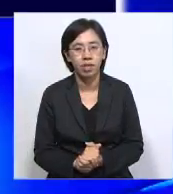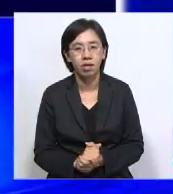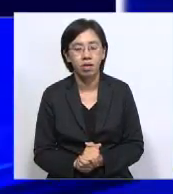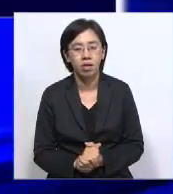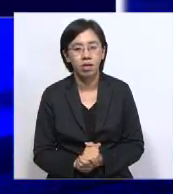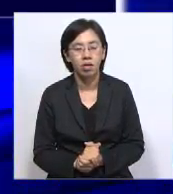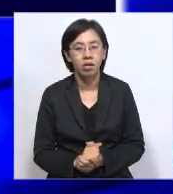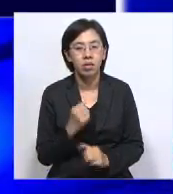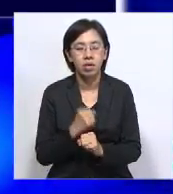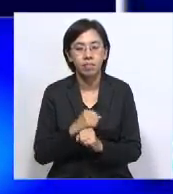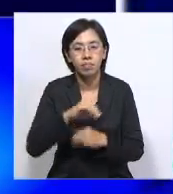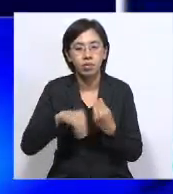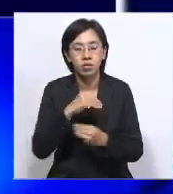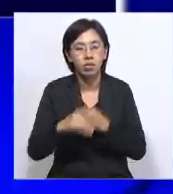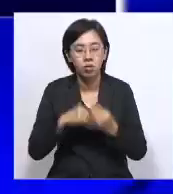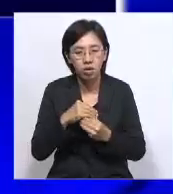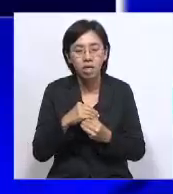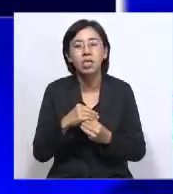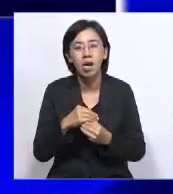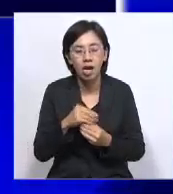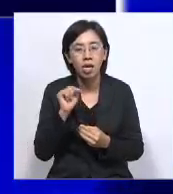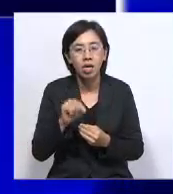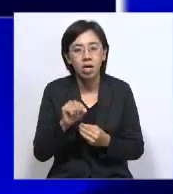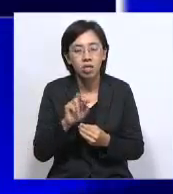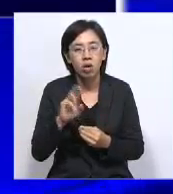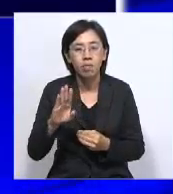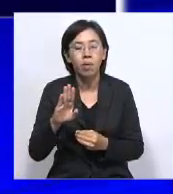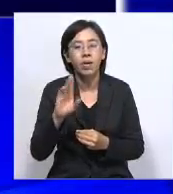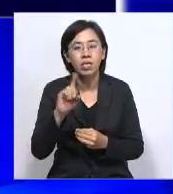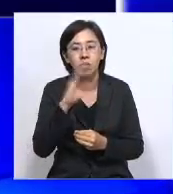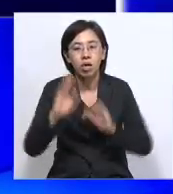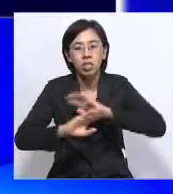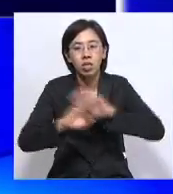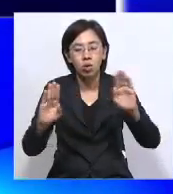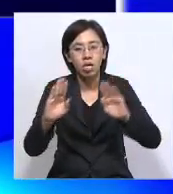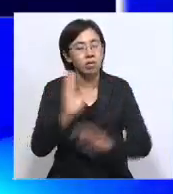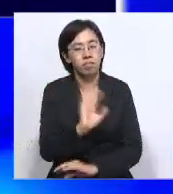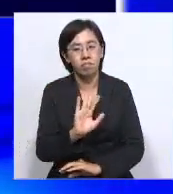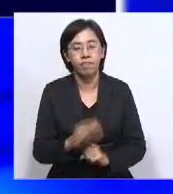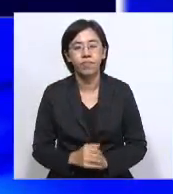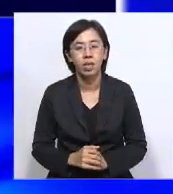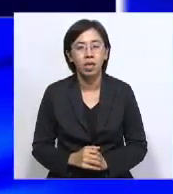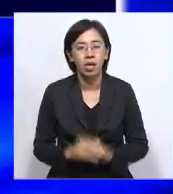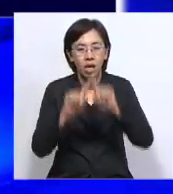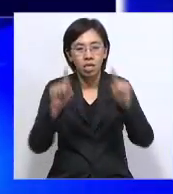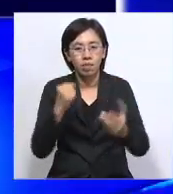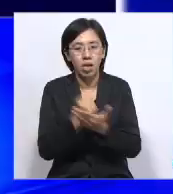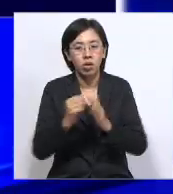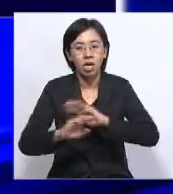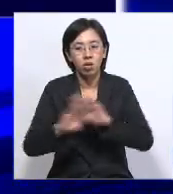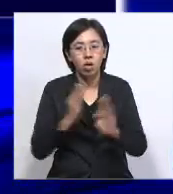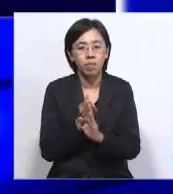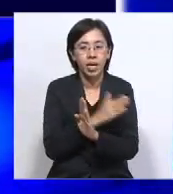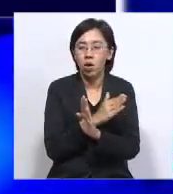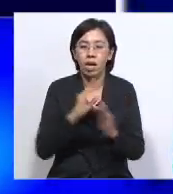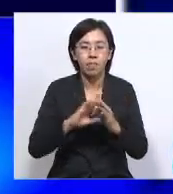บังคับใช้กับผู้ประกอบกิจการโทรทัศน์ภาคพื้นดินในระบบดิจิตอลที่ขอยกเลิกกิจการหรือถูกเพิกถอนใบอนุญาตไป